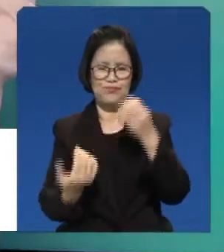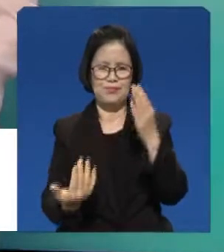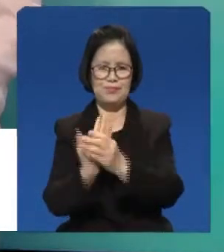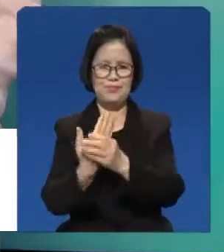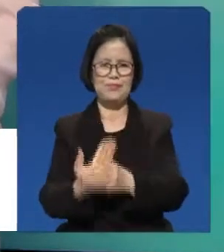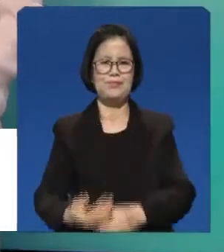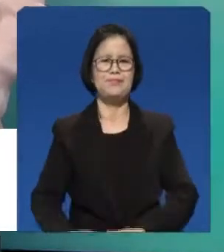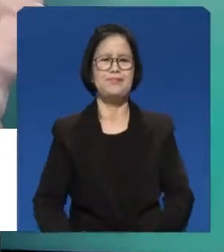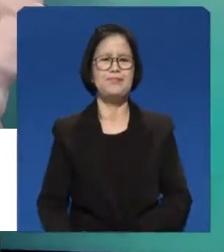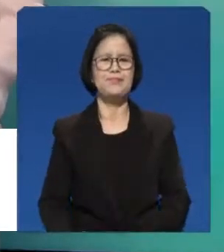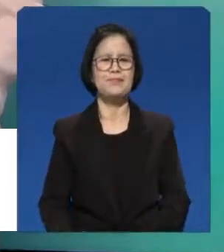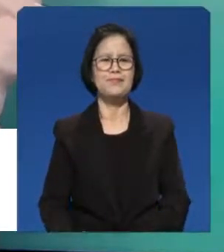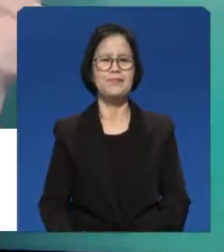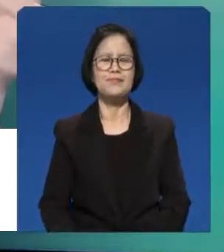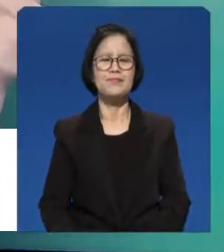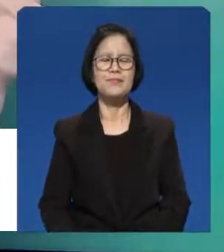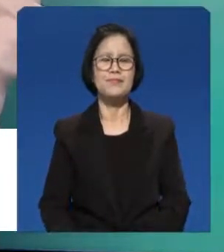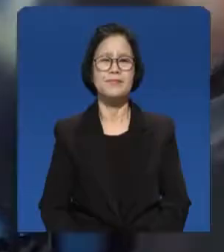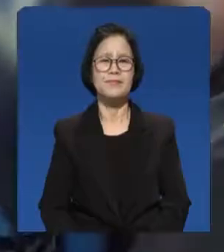백소민 기자가 취재했습니다.